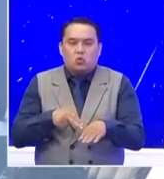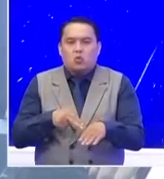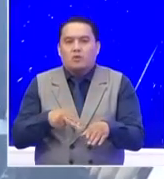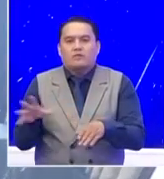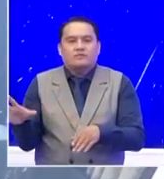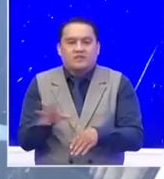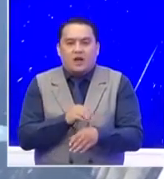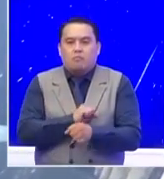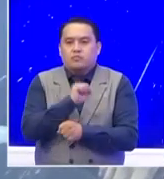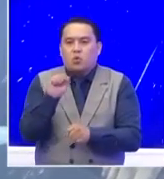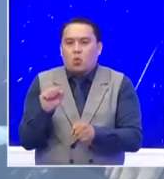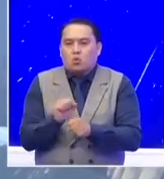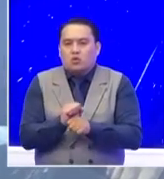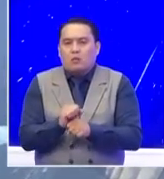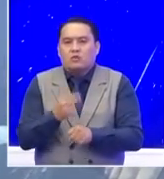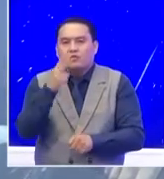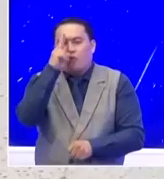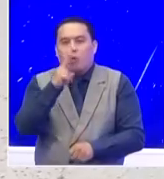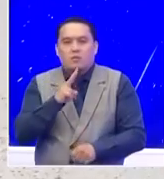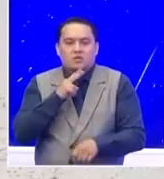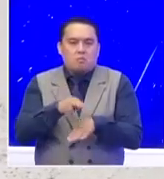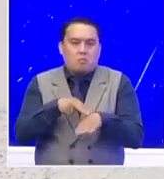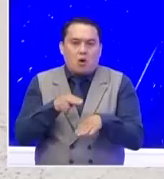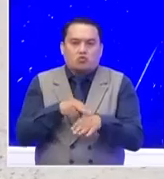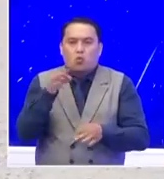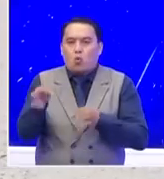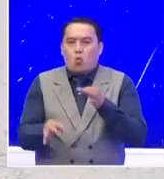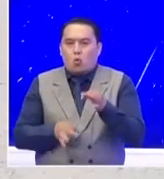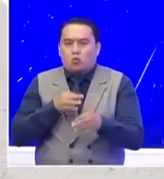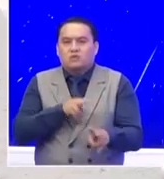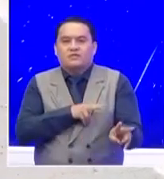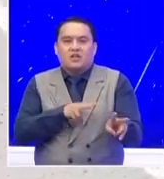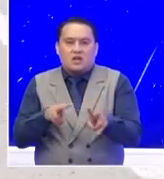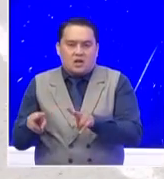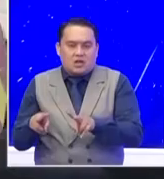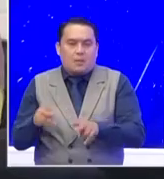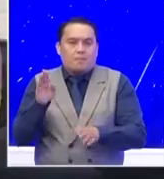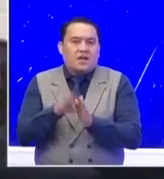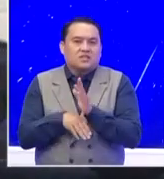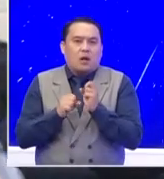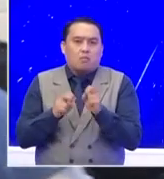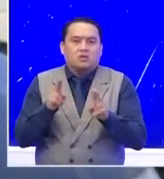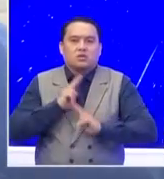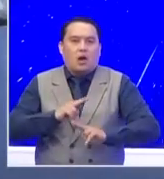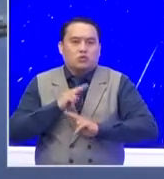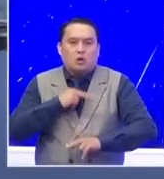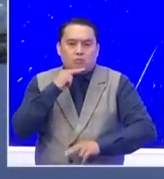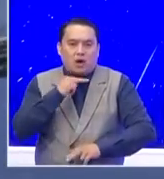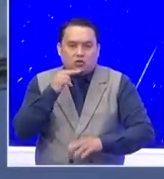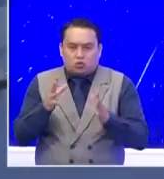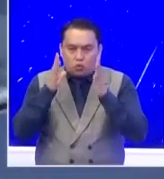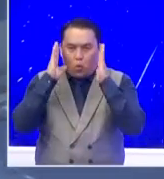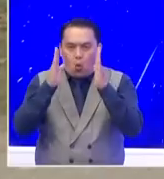блок- и санитарных постах более 2 месяцев полицейские несли круглосуточную вахту. И хотя мерам безопасности сотрудников уделялось большое